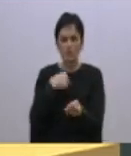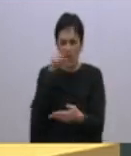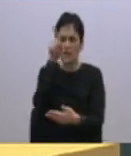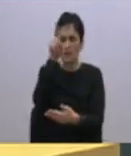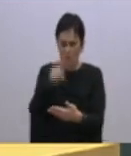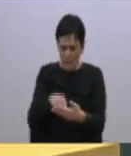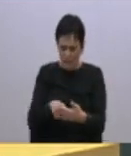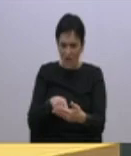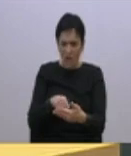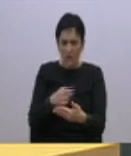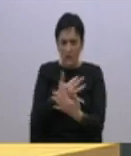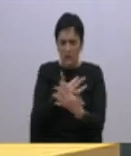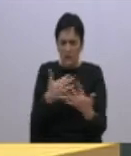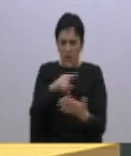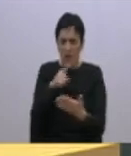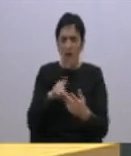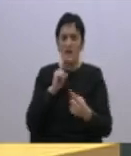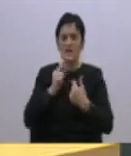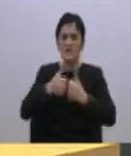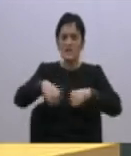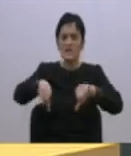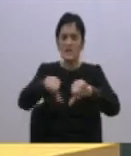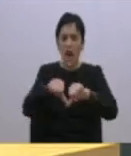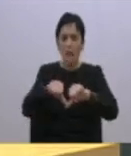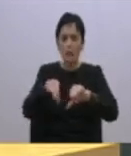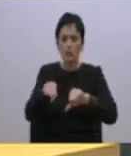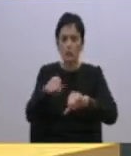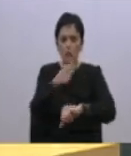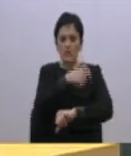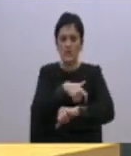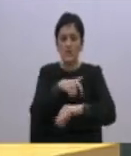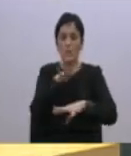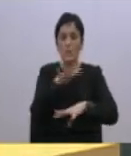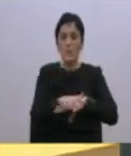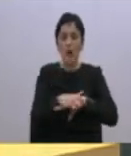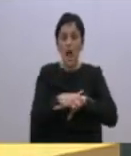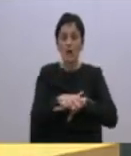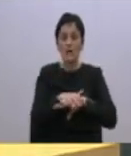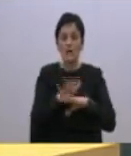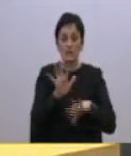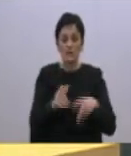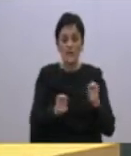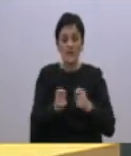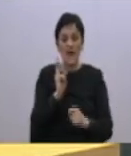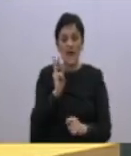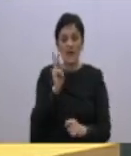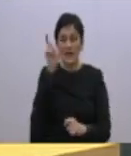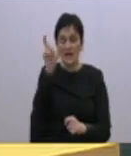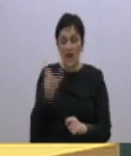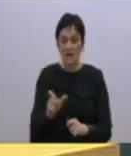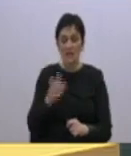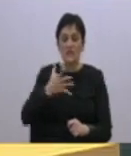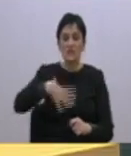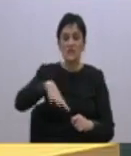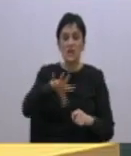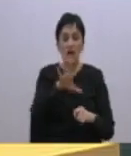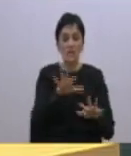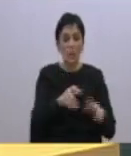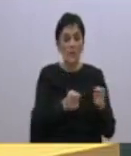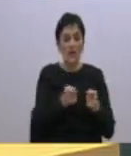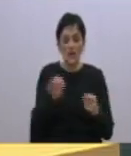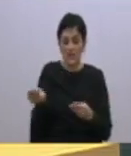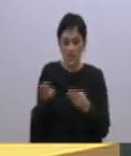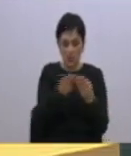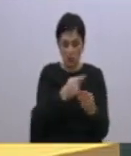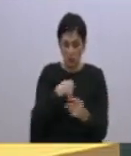დანარჩენი საკითხები, ჩვენ ამ საბჭოს წევრებს მივანდეთ ბანკის პრეზიდენტობის კანდიდატის გამოვლენა და პრეზიდენტისთვის საქართველოს პრეზიდენტობის წარდგენა.